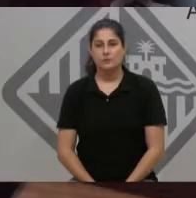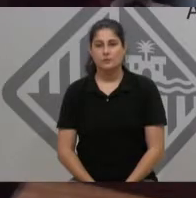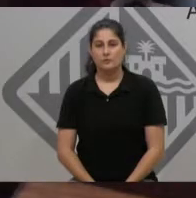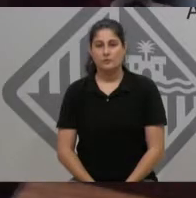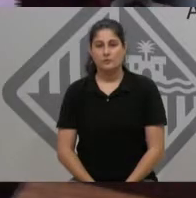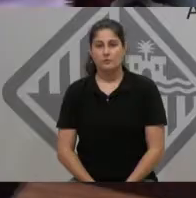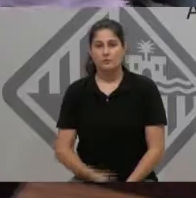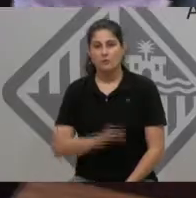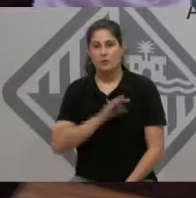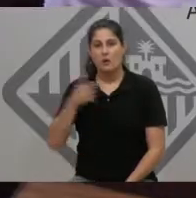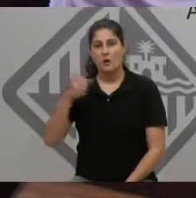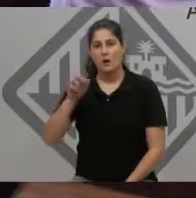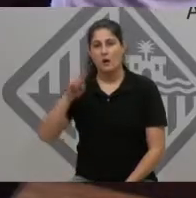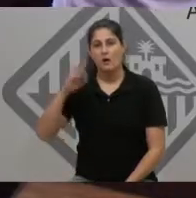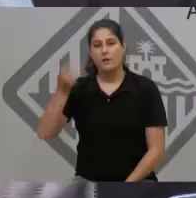Senyor García.